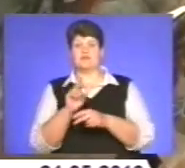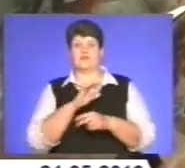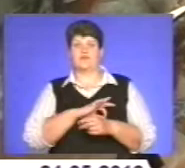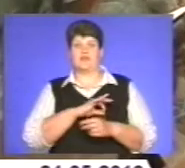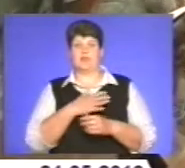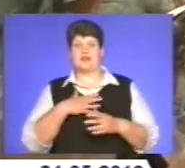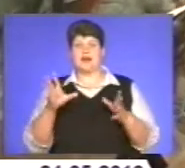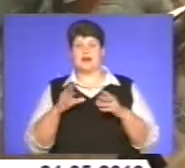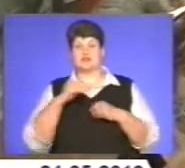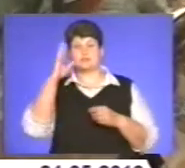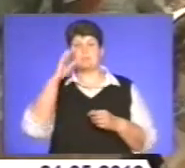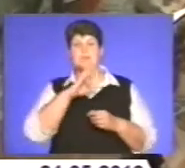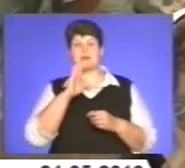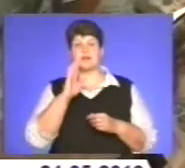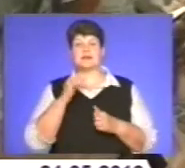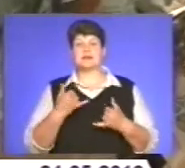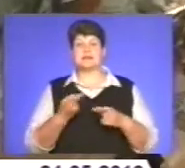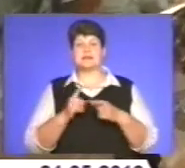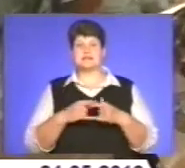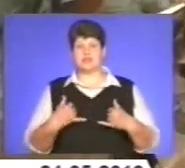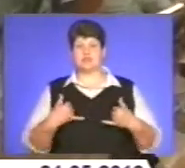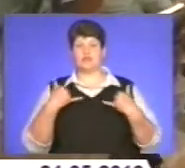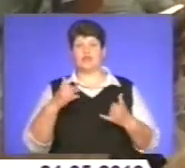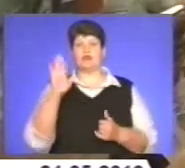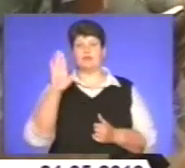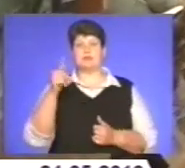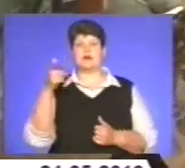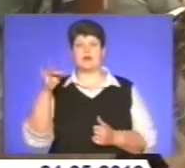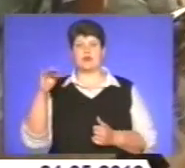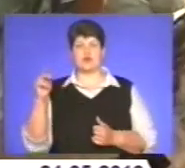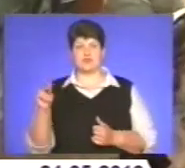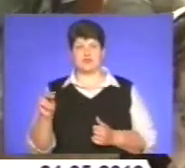з батьками. Це шановний Володимир Григорович.